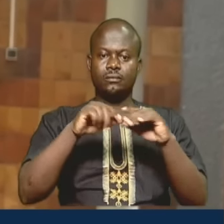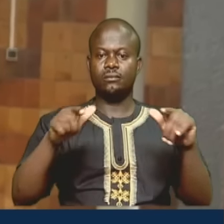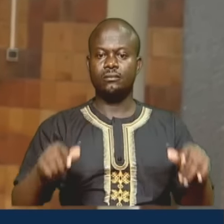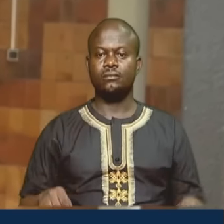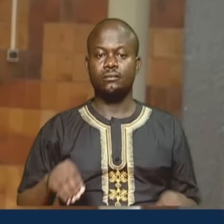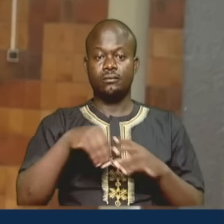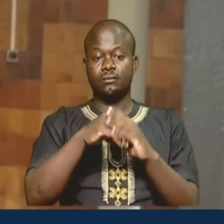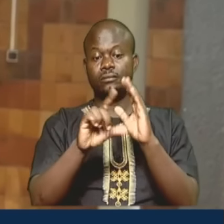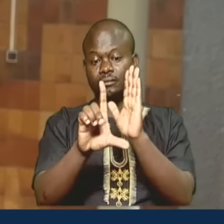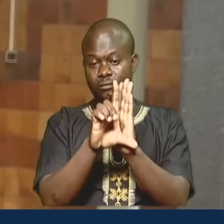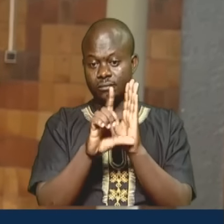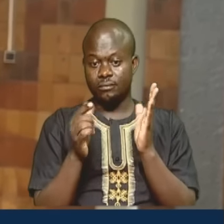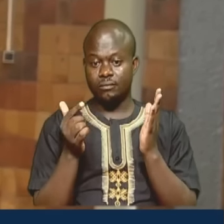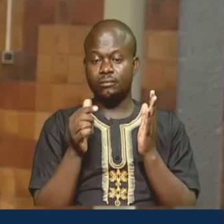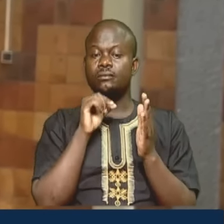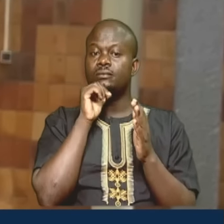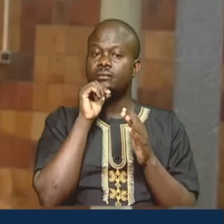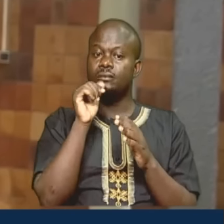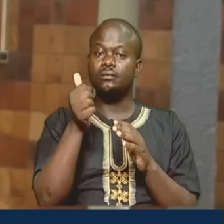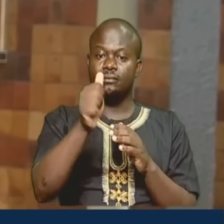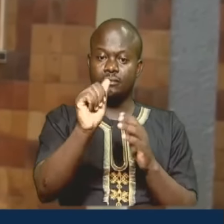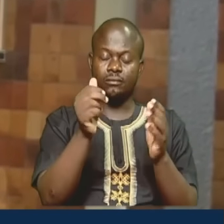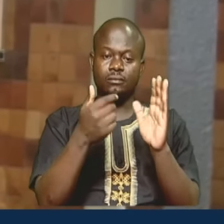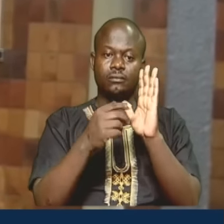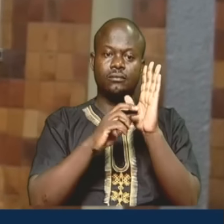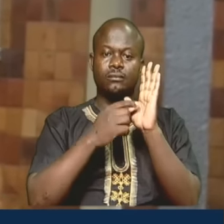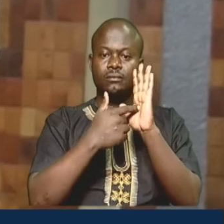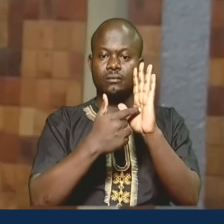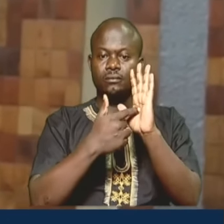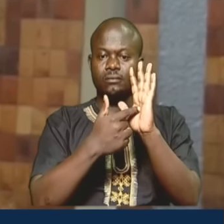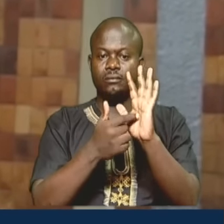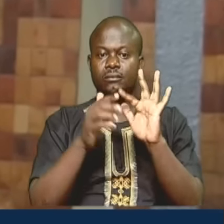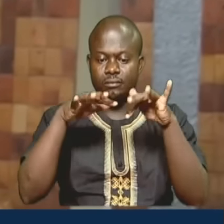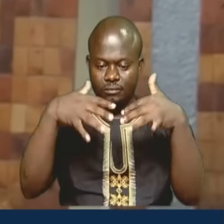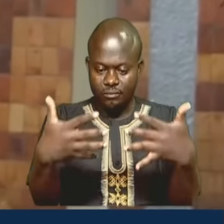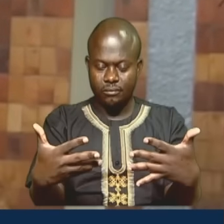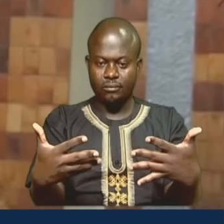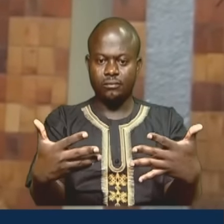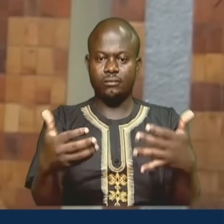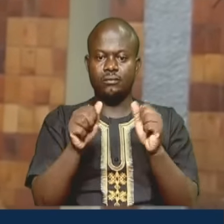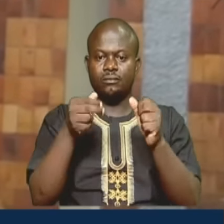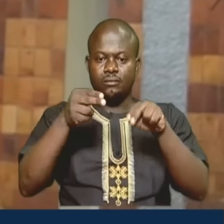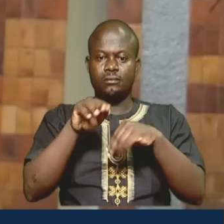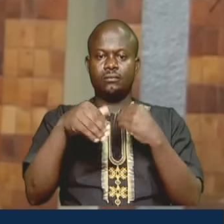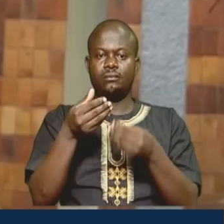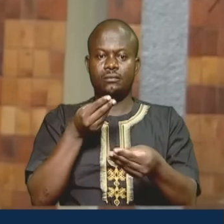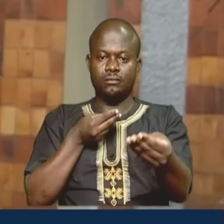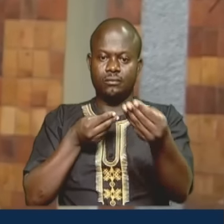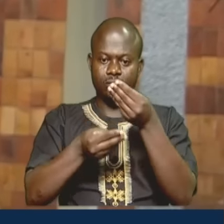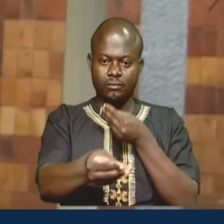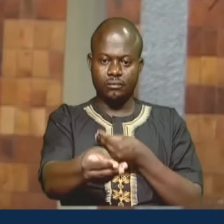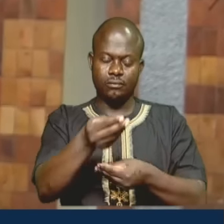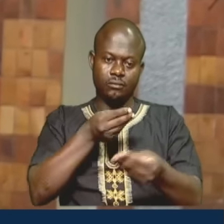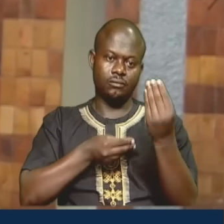tegeko ntabwo bagaragaza uburyo habaho ihererekanya bubasha